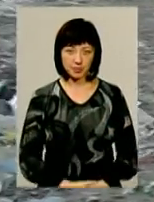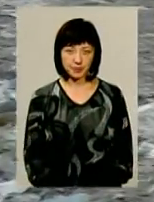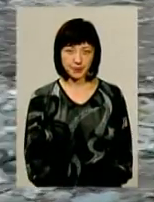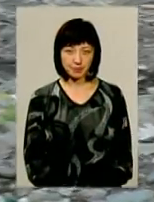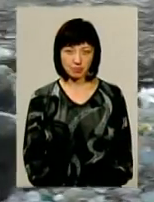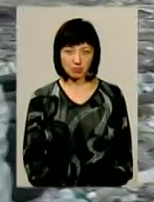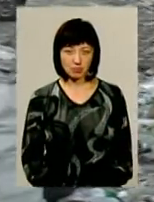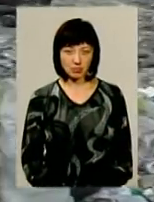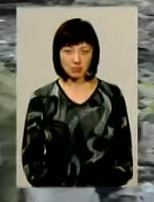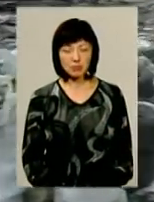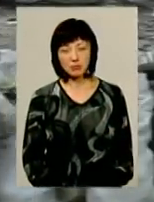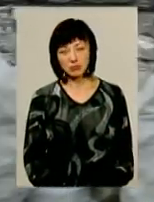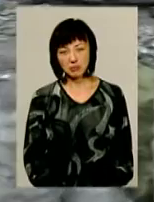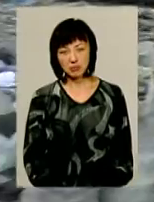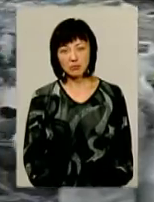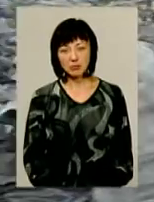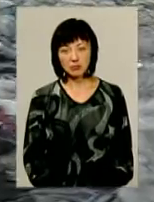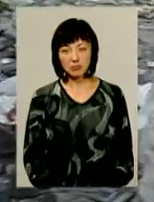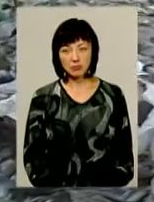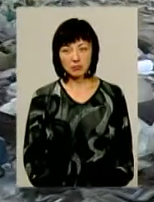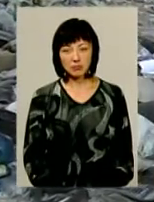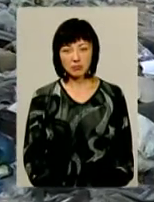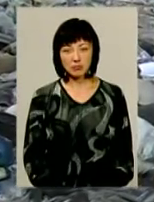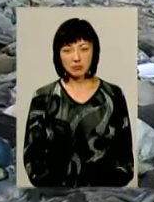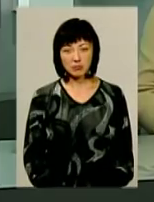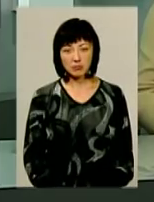Михайло Габрух для інформаційного випуску.